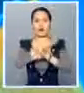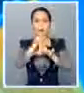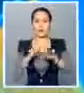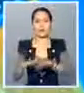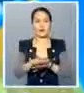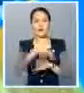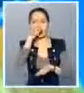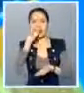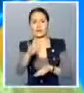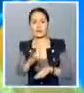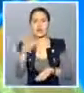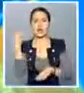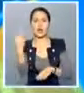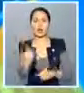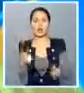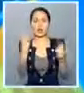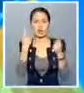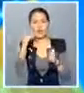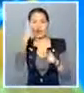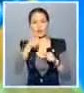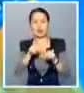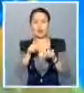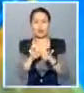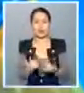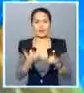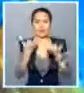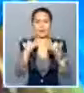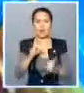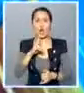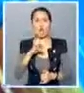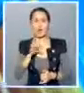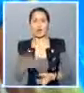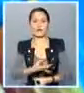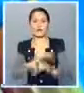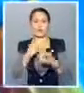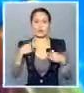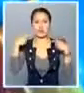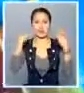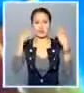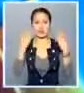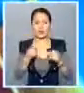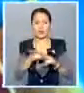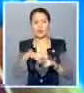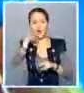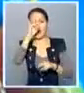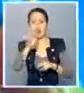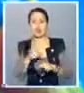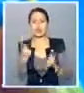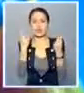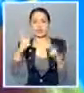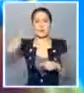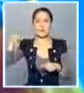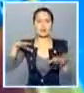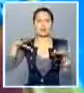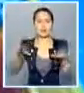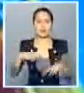Бүгін барша жұрт жұмылып, Қазақтың тарихында сүбелі із қалдырған дәуір тұлғасының мерейтойын атап өтіп жатыр. Қаңтар айының 12-сі ел тізгінін ұстаған